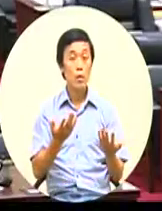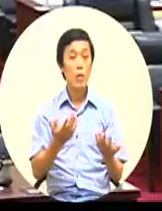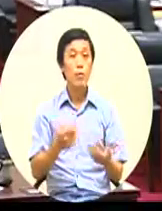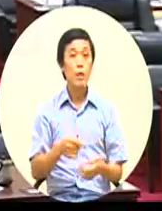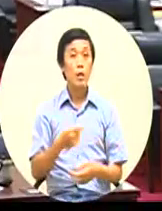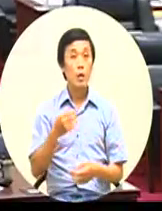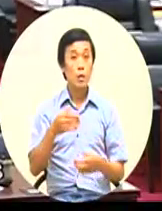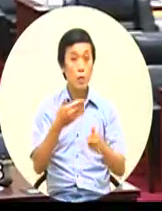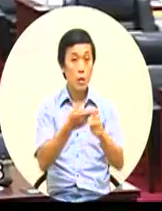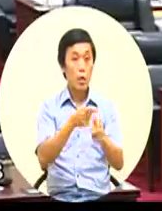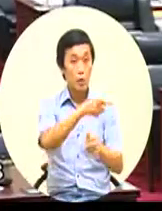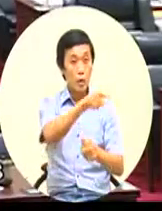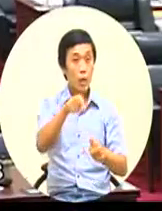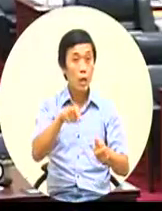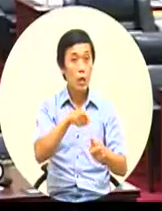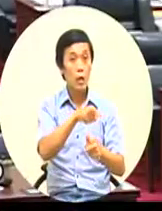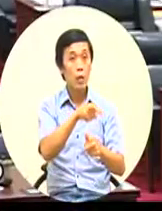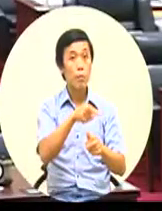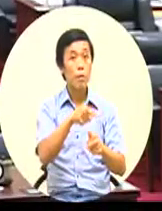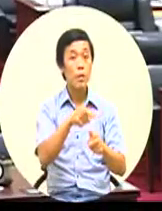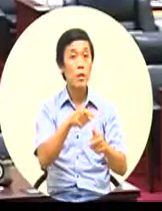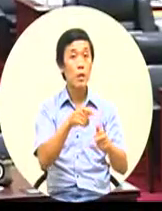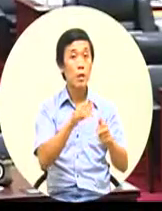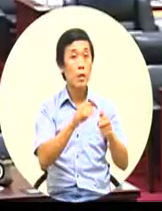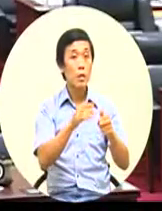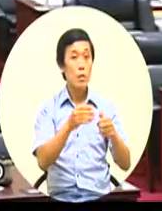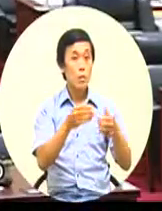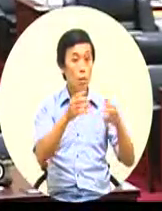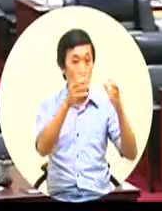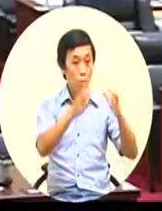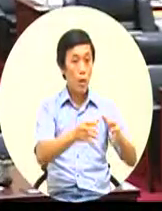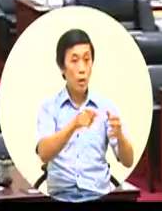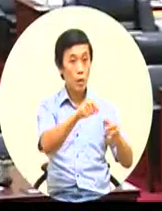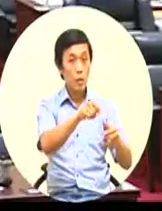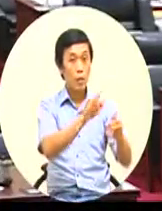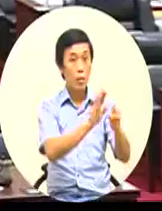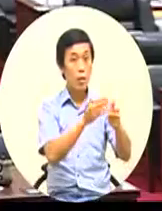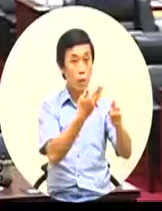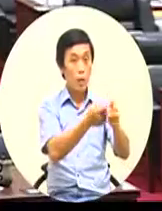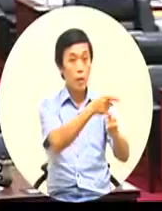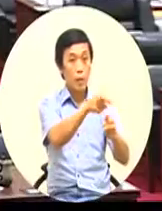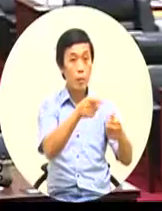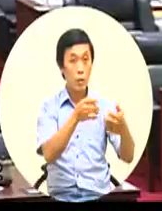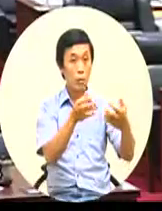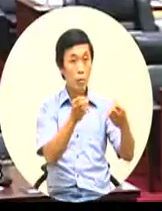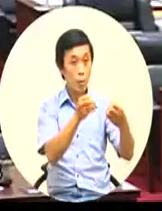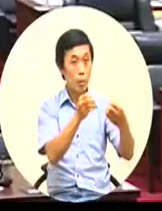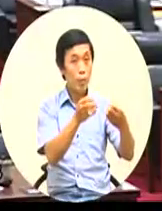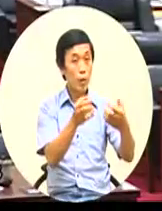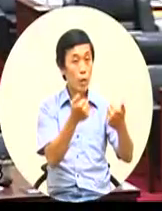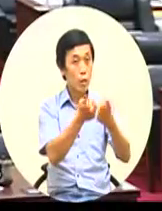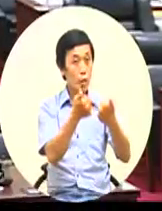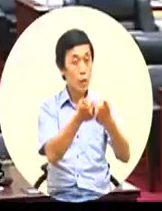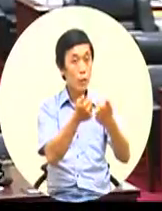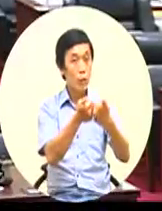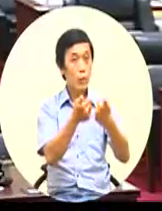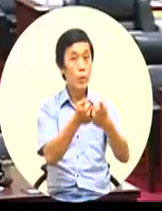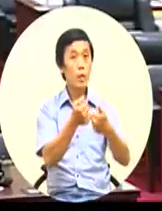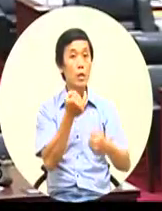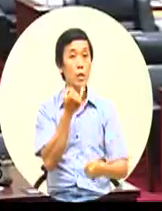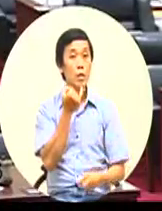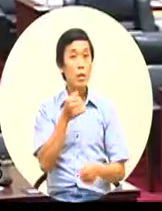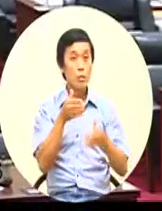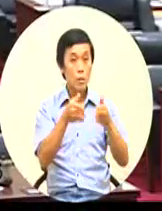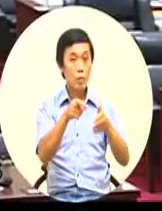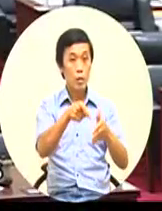他们产生一个平台，共同来沟通，市政府、市议会开个平台，大家互相来沟通，把这个